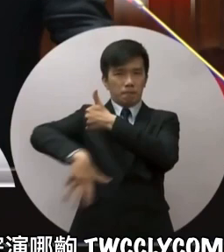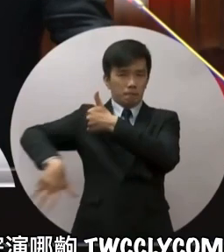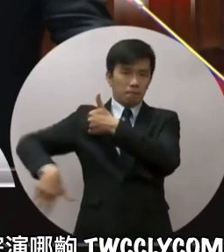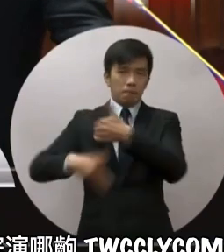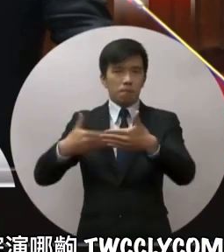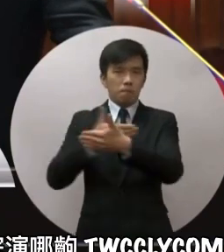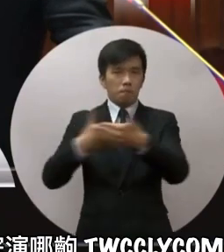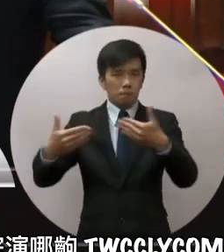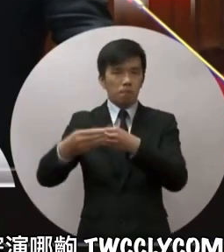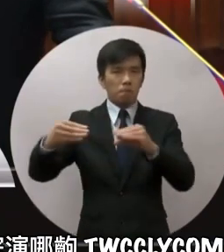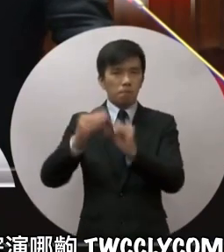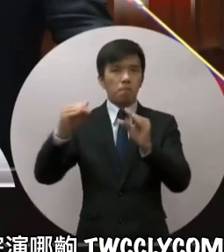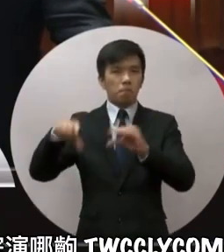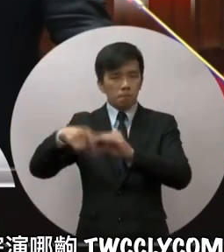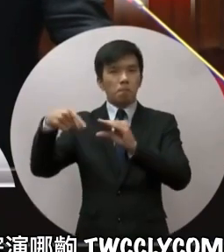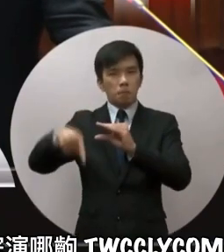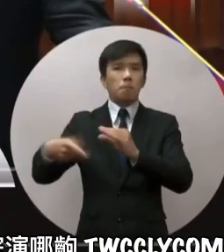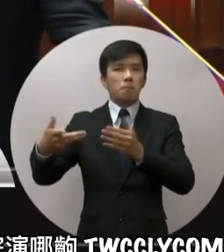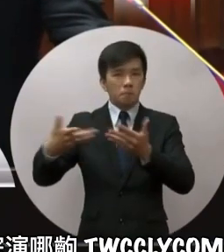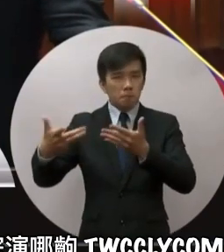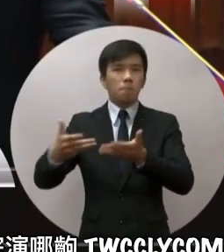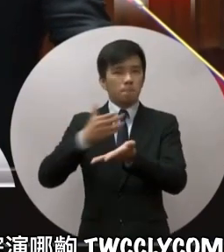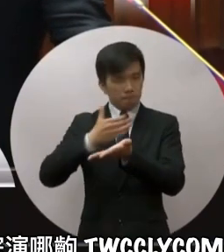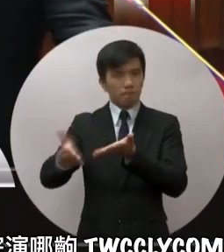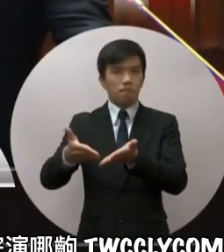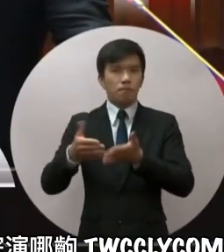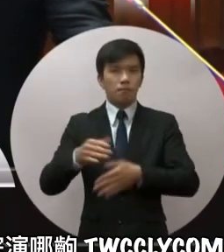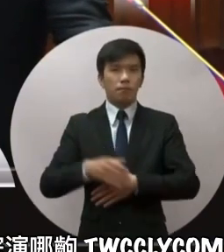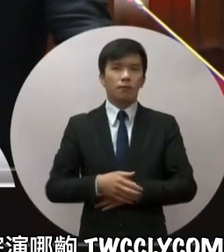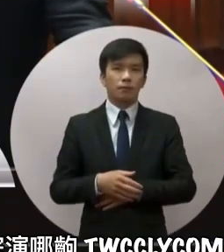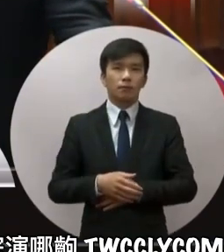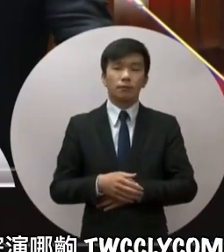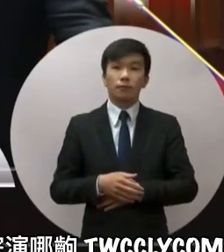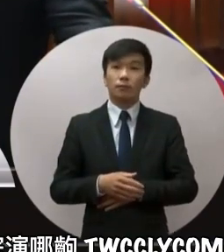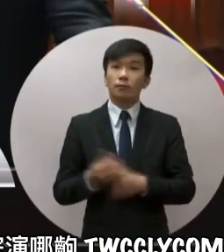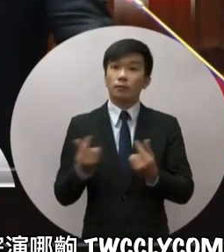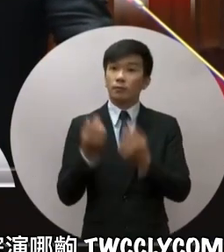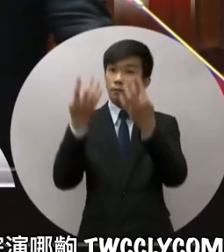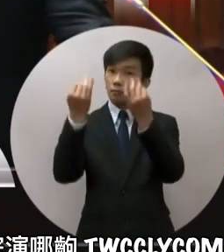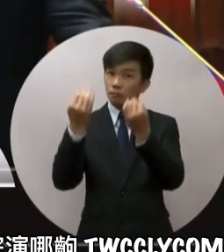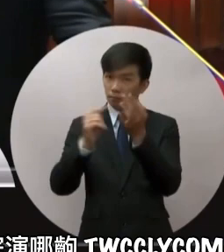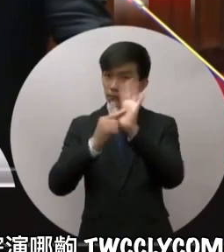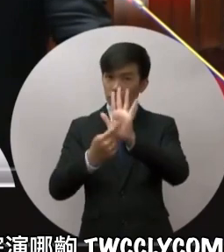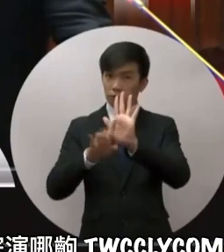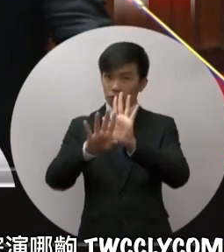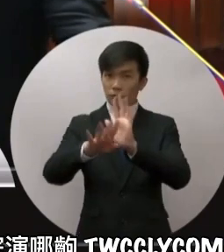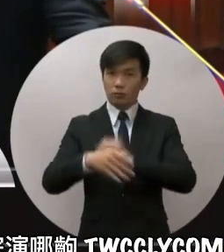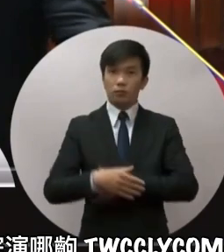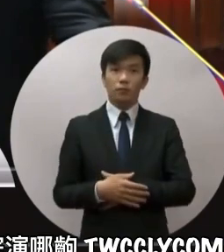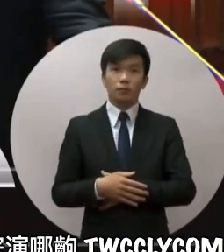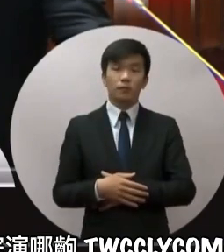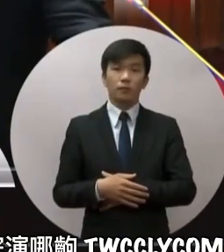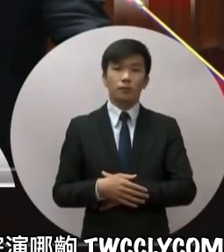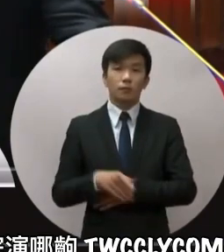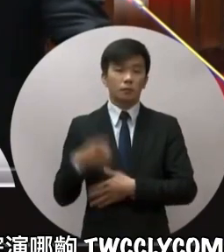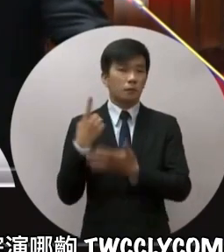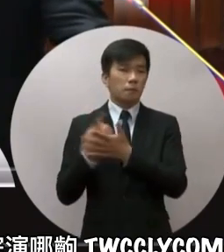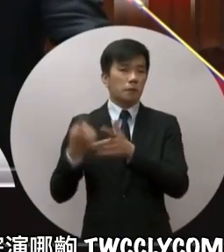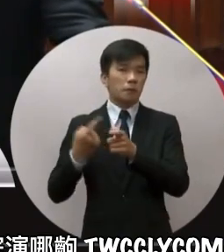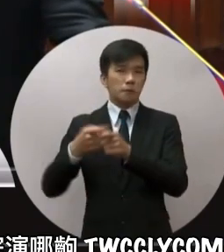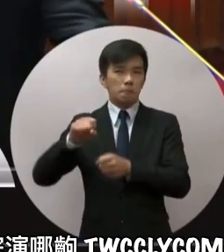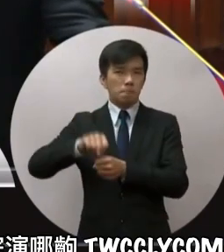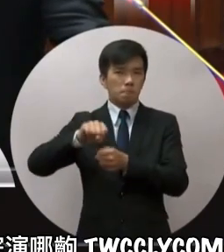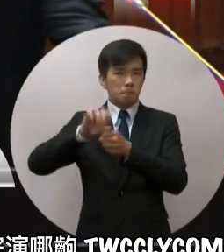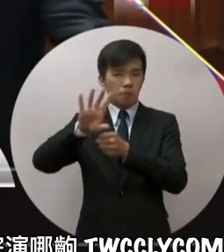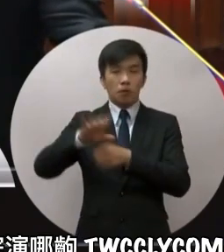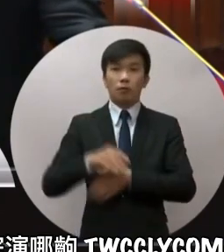議題不可以這個放爛我們可以看得到這個數字其實說這個事故數其實是年年的這個